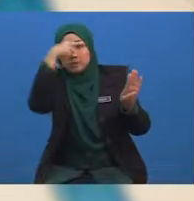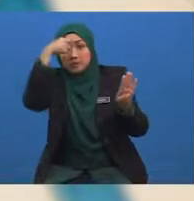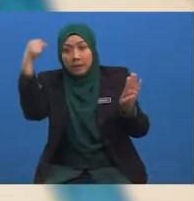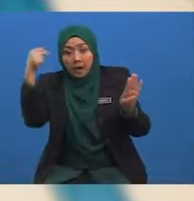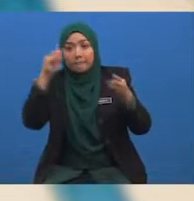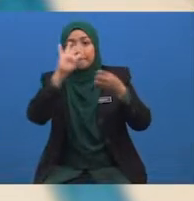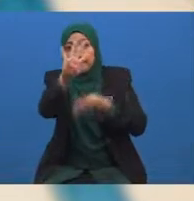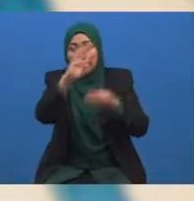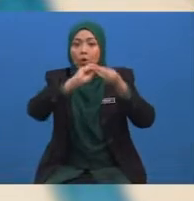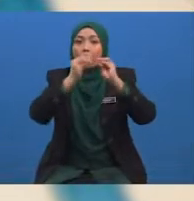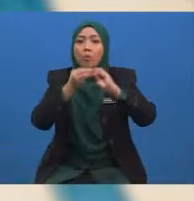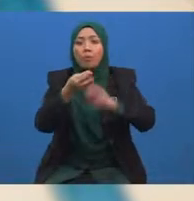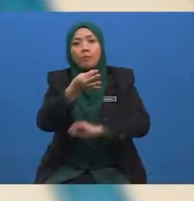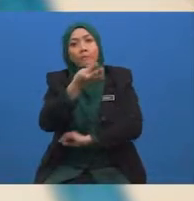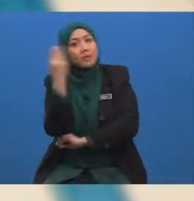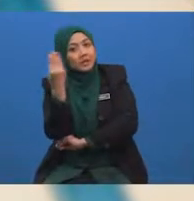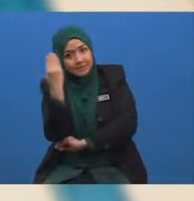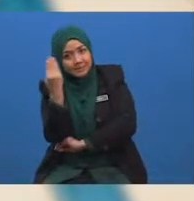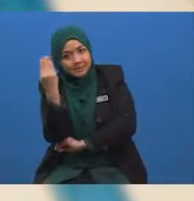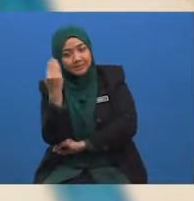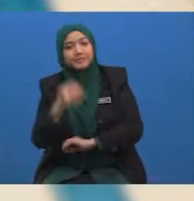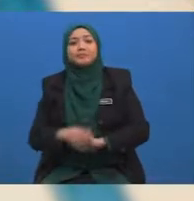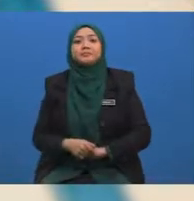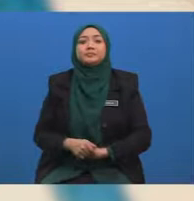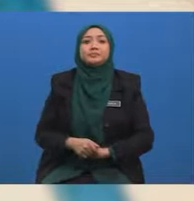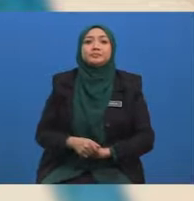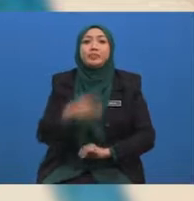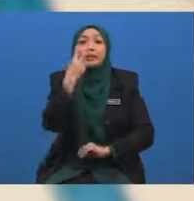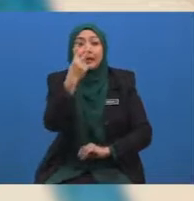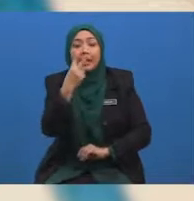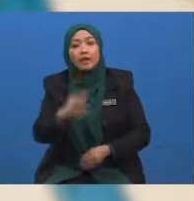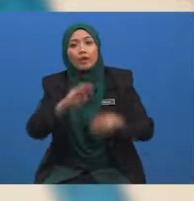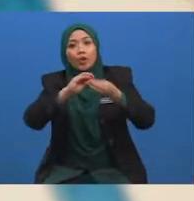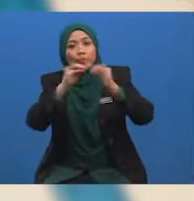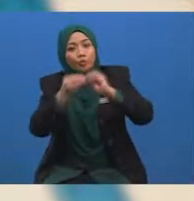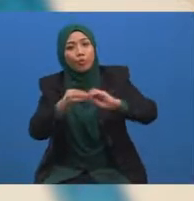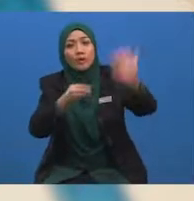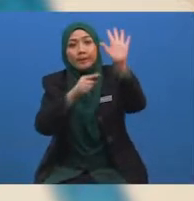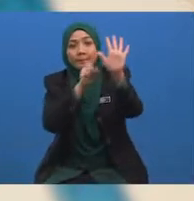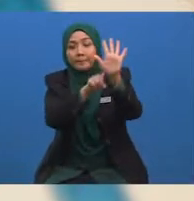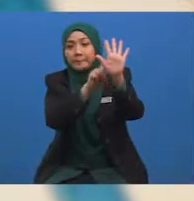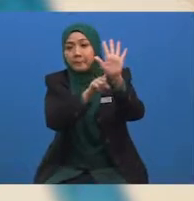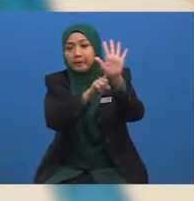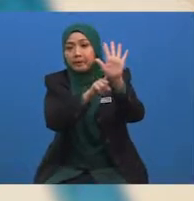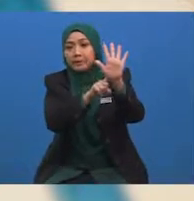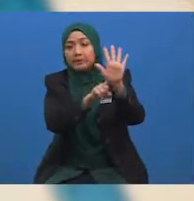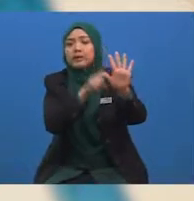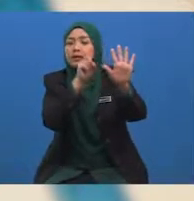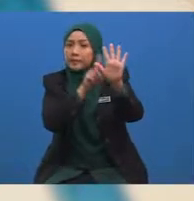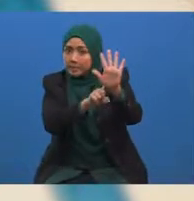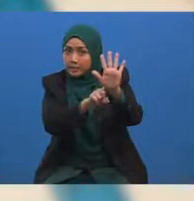Baiklah, murid-murid, jom lihat nombor seterusnya, iaitu 5.